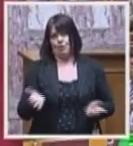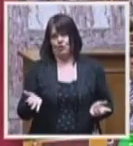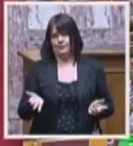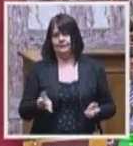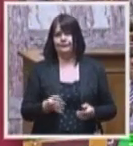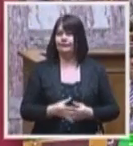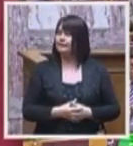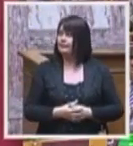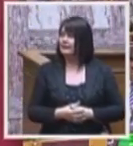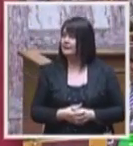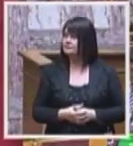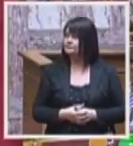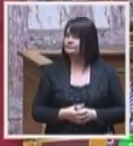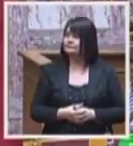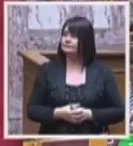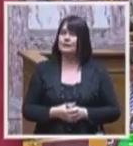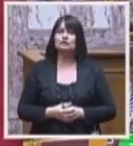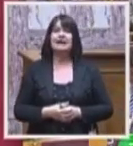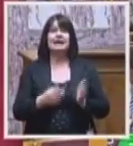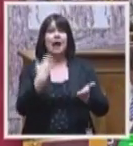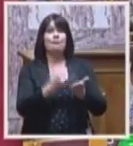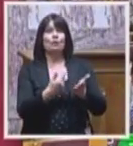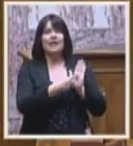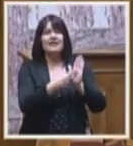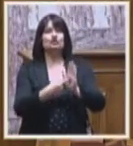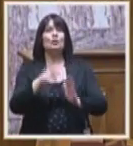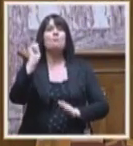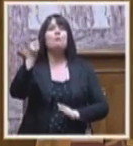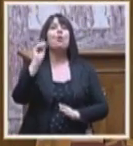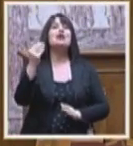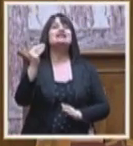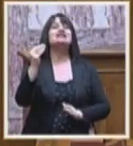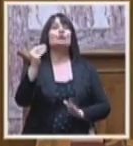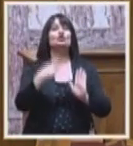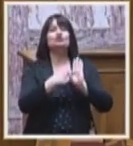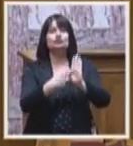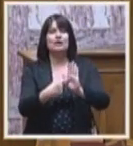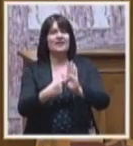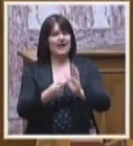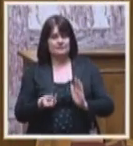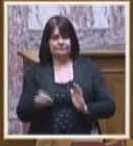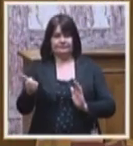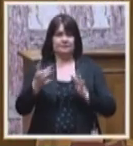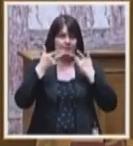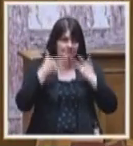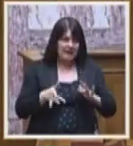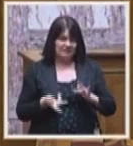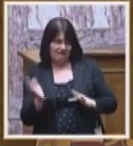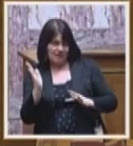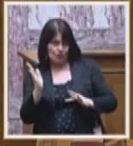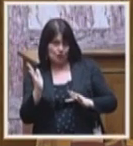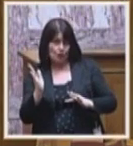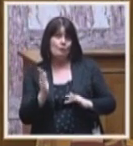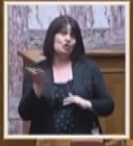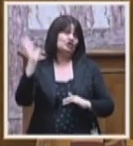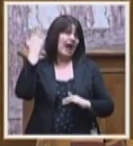Να δείξουμε ότι αλλάζει ο πολιτικός πολιτισμός. Όχι, κύριοι, δεν φυγομαχώ, δεν θα φυγομαχήσω όπως